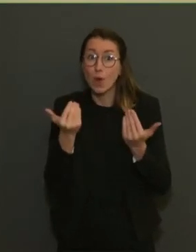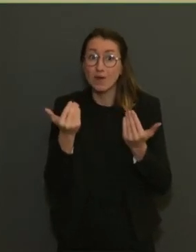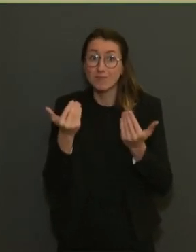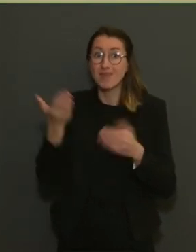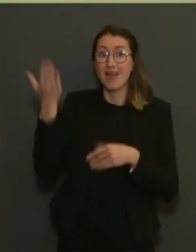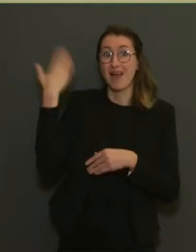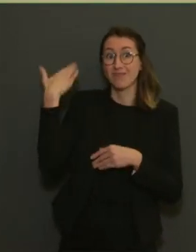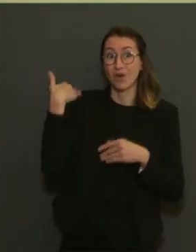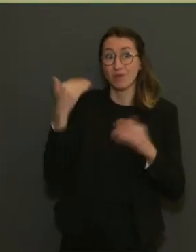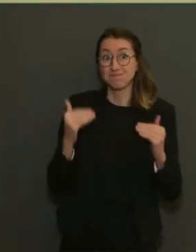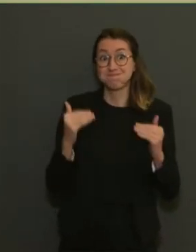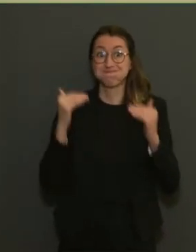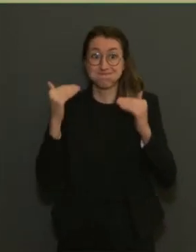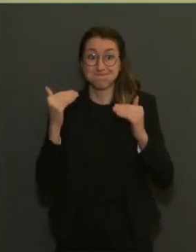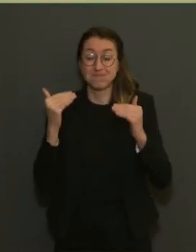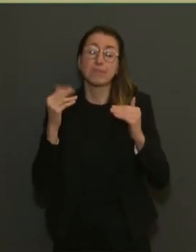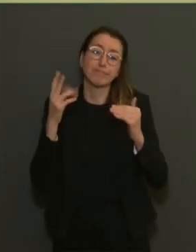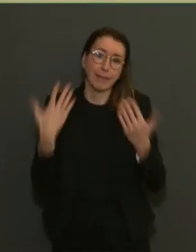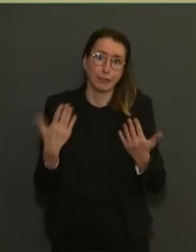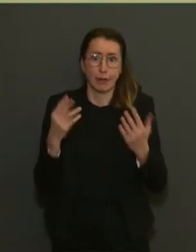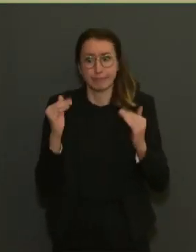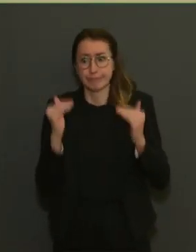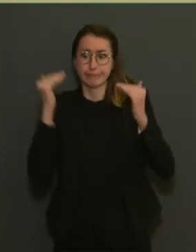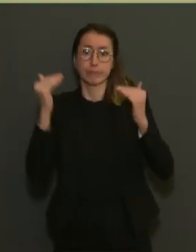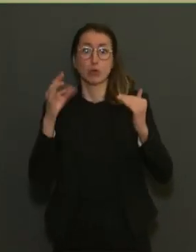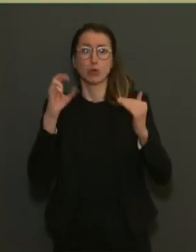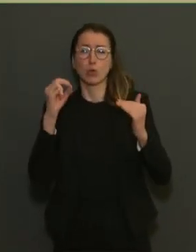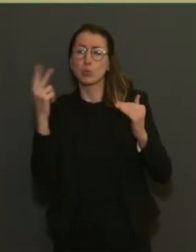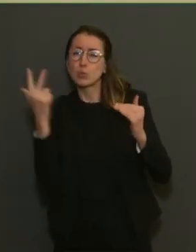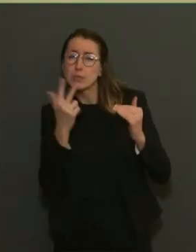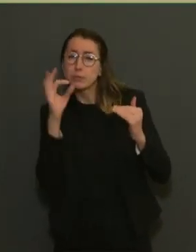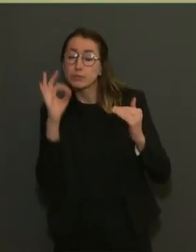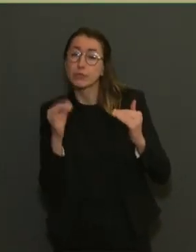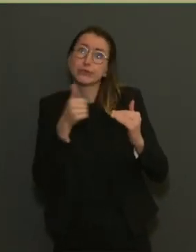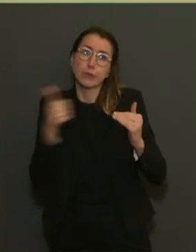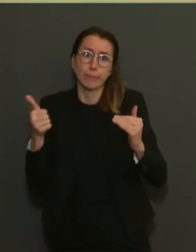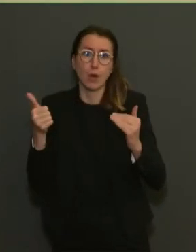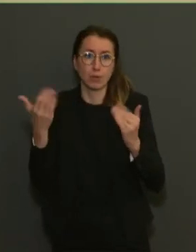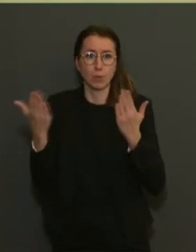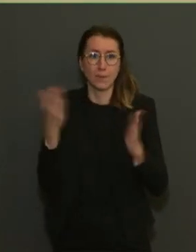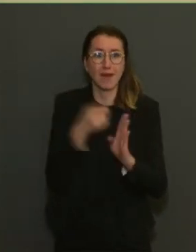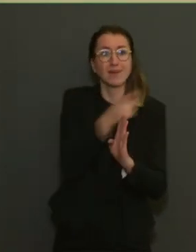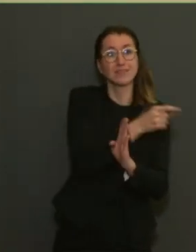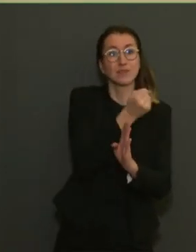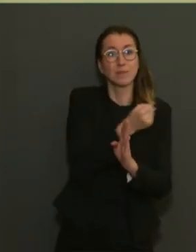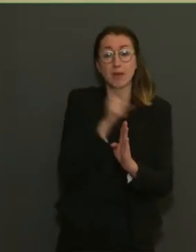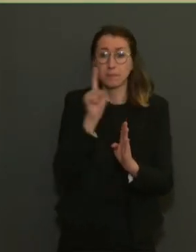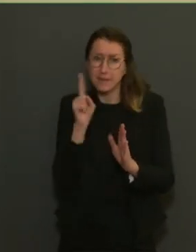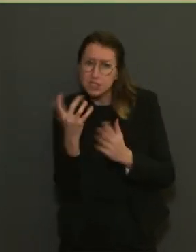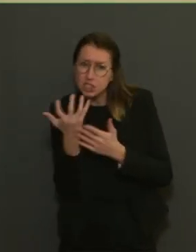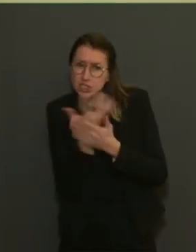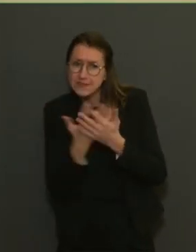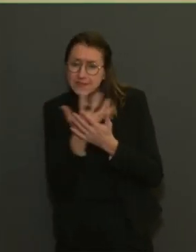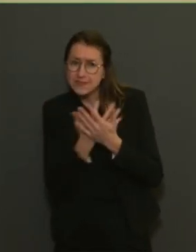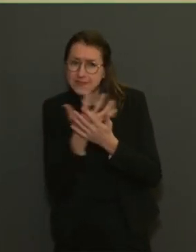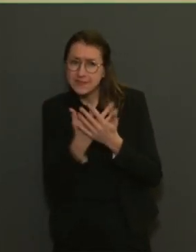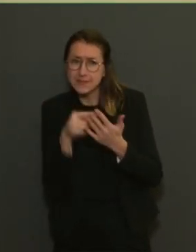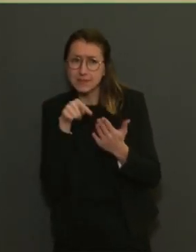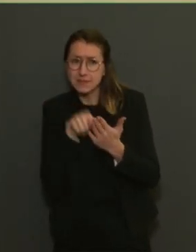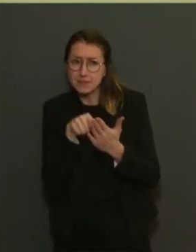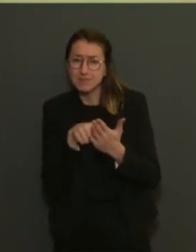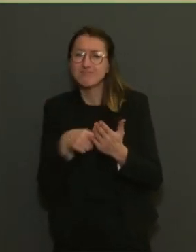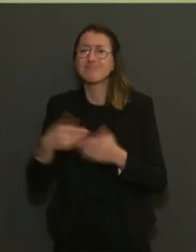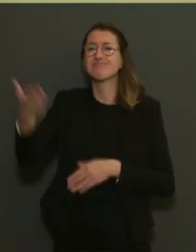de ces chiffres. Cependant, comme vous le savez, si vous écoutez ce qu'on vous dit ici 3 fois par semaine, nous avons